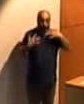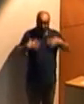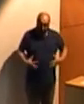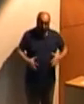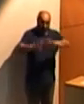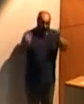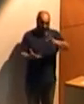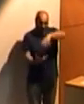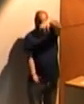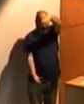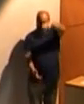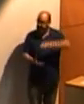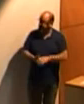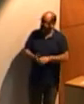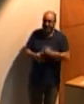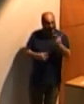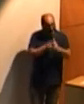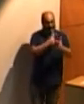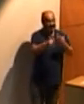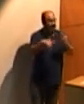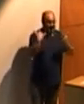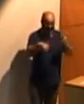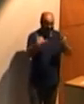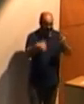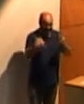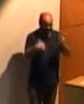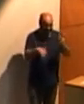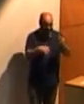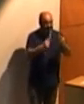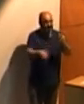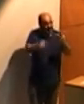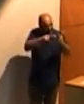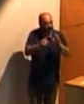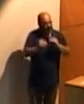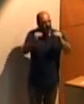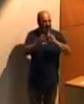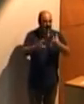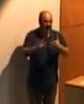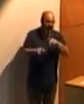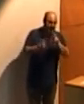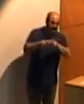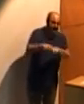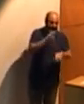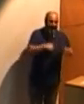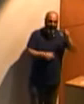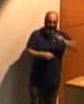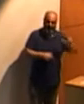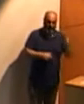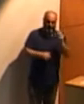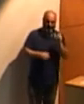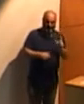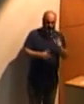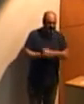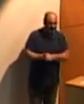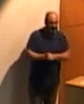global entier mais ce n'est pas tout oui il faut compliqué un petit peu les choses et c'est l'eau ça devient intéressant les grecs à 23e mot